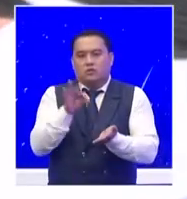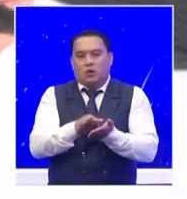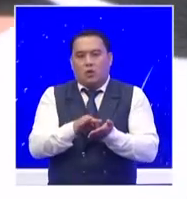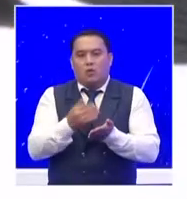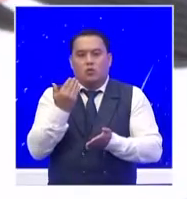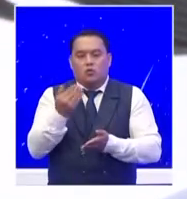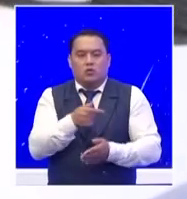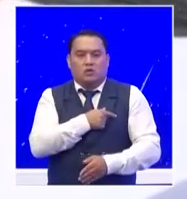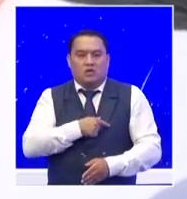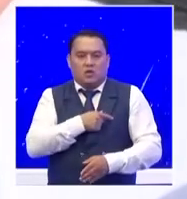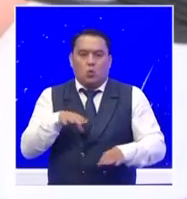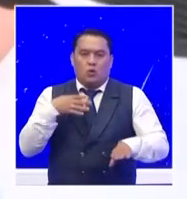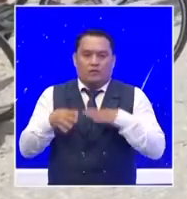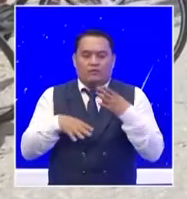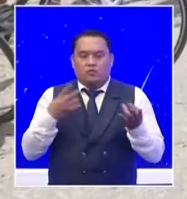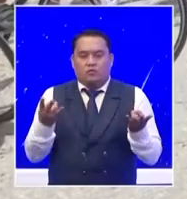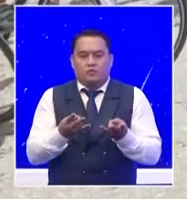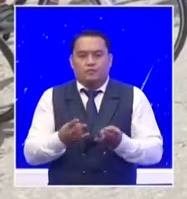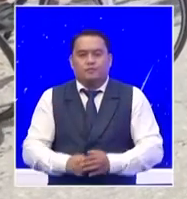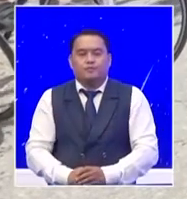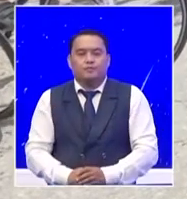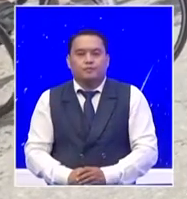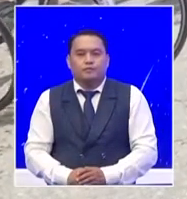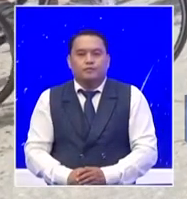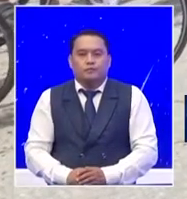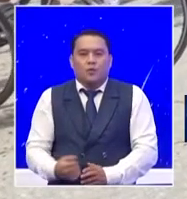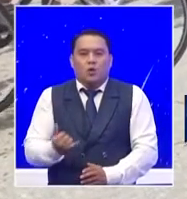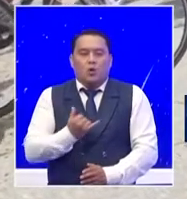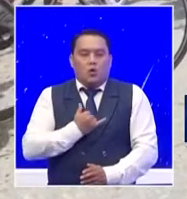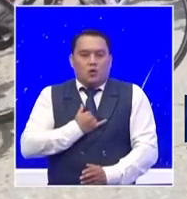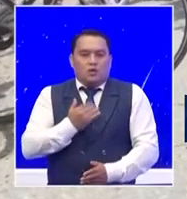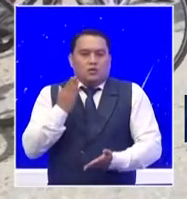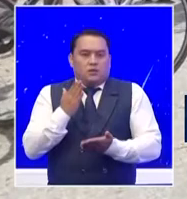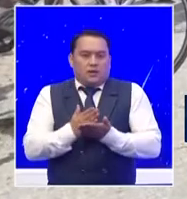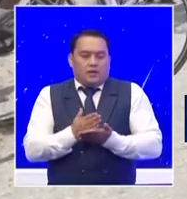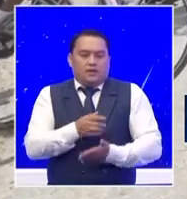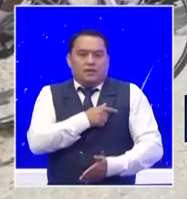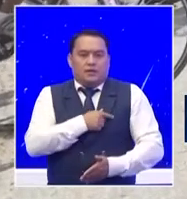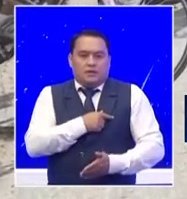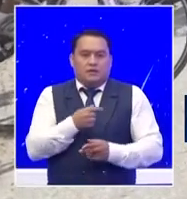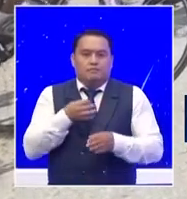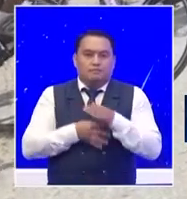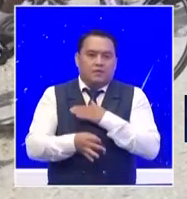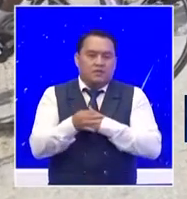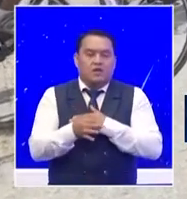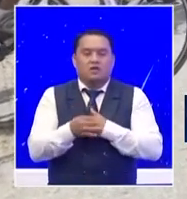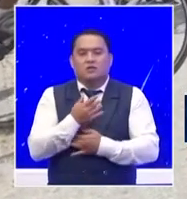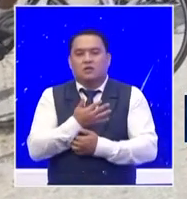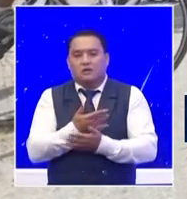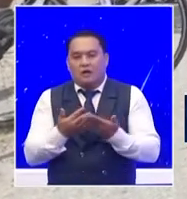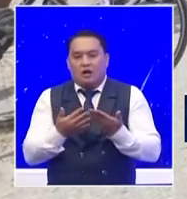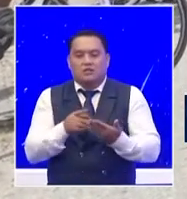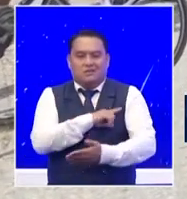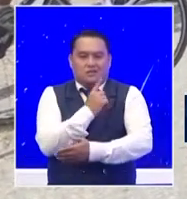помогут изнурительные тренировки, считает юноша. У нас есть несколько циклов. Первый цикл идет объемная тренировка. Мы накачаем массу, ну то есть